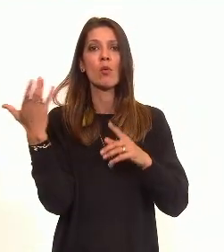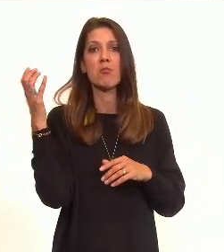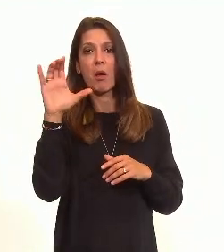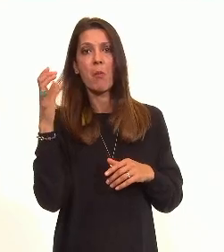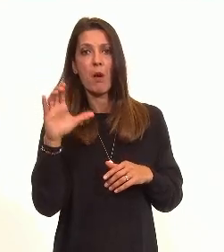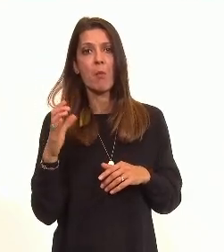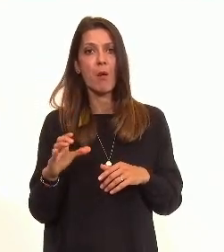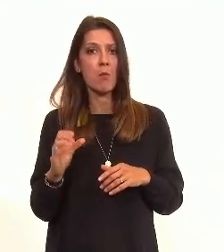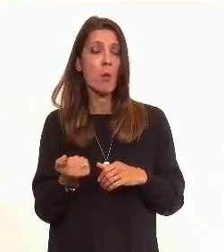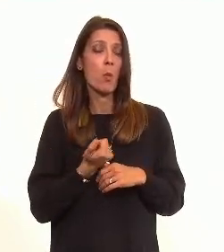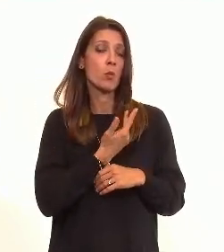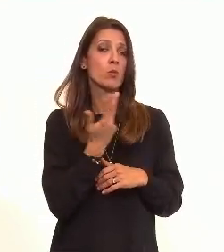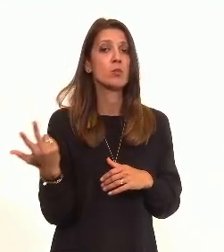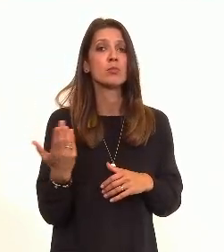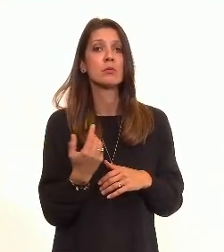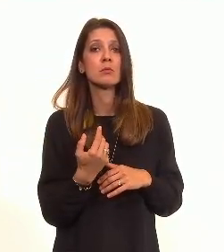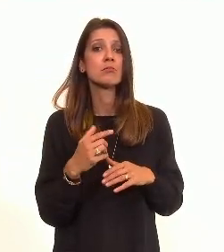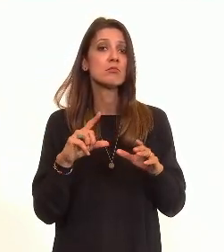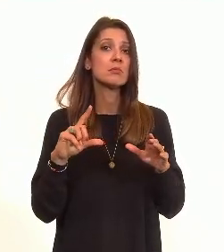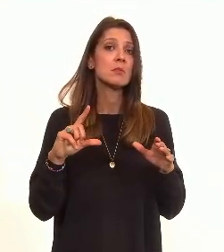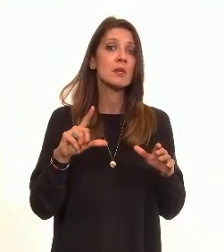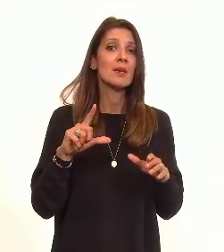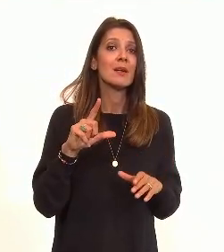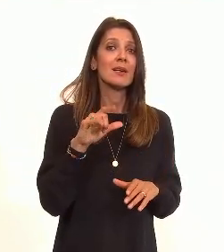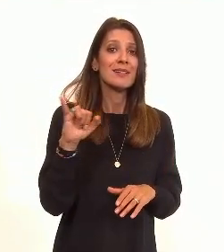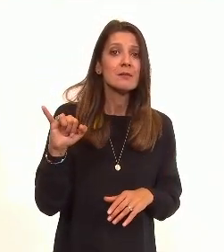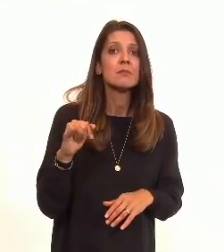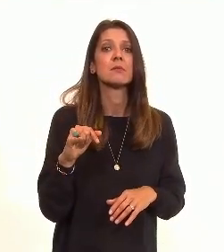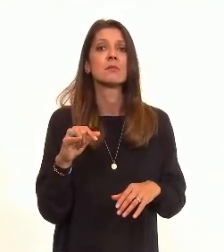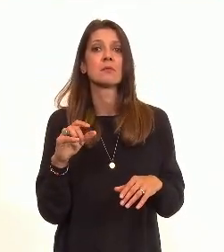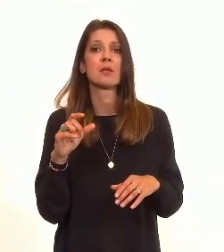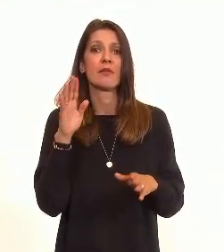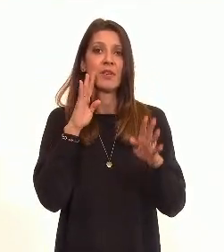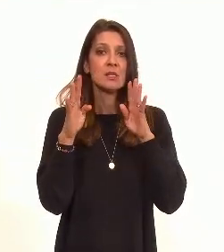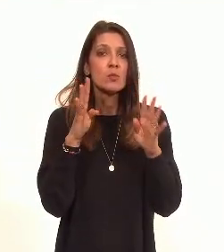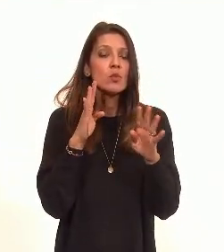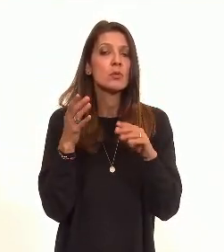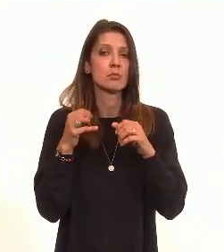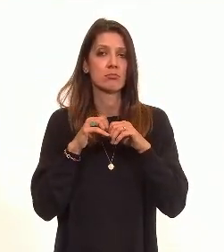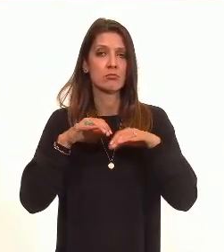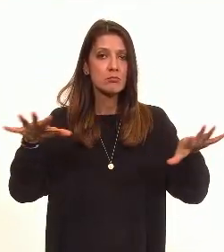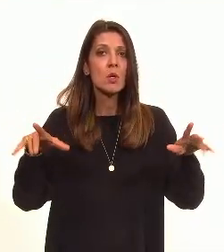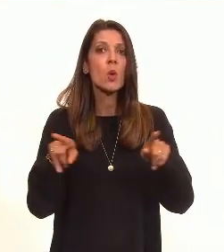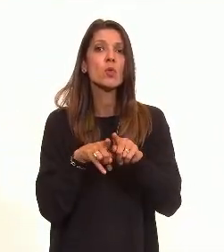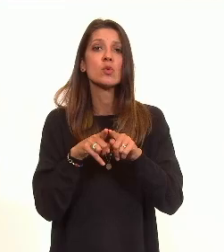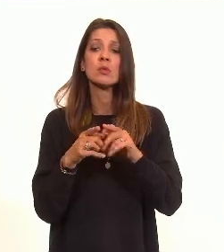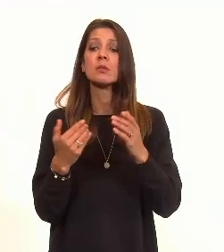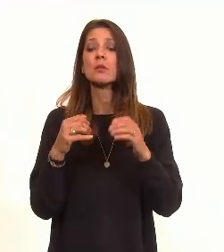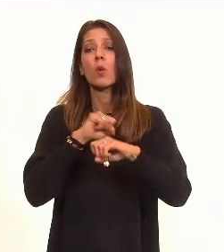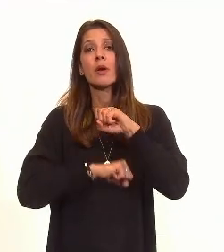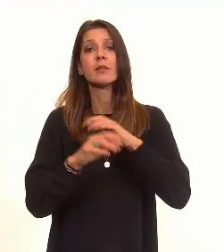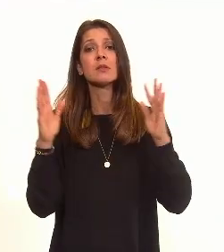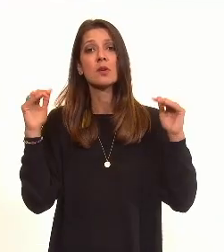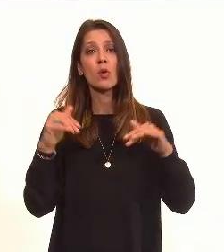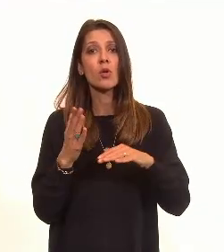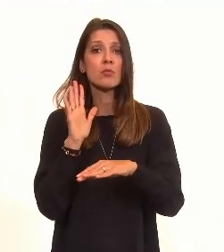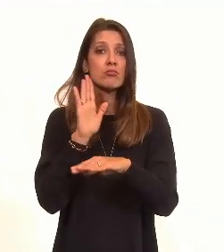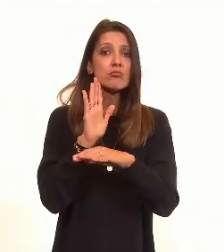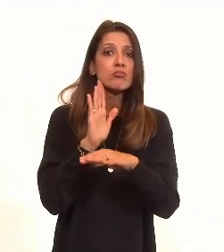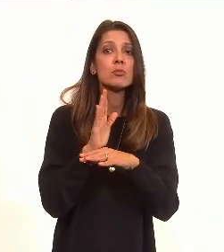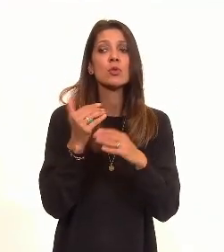techniques, vraiment au service des autoreprésentants de nous aussi, afin que ces derniers puissent vraiment réaliser leurs projets pour